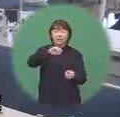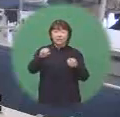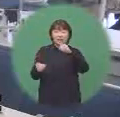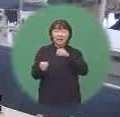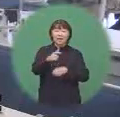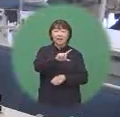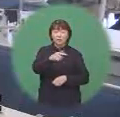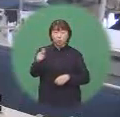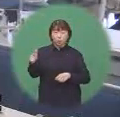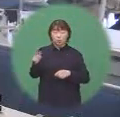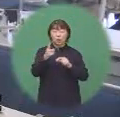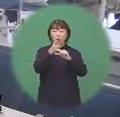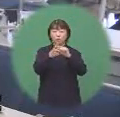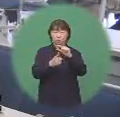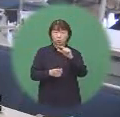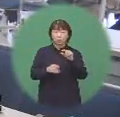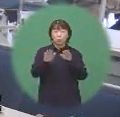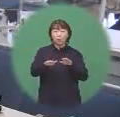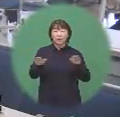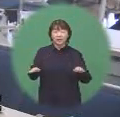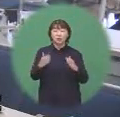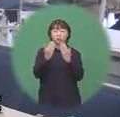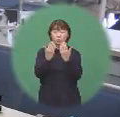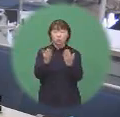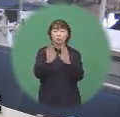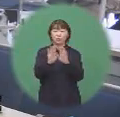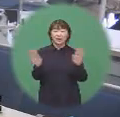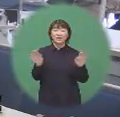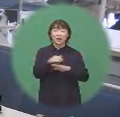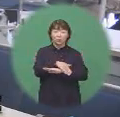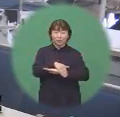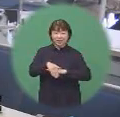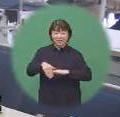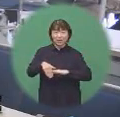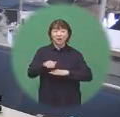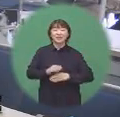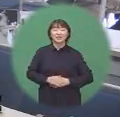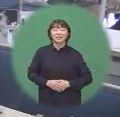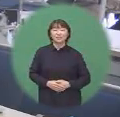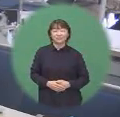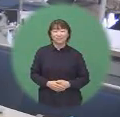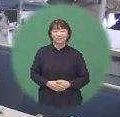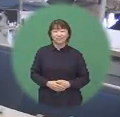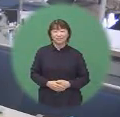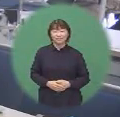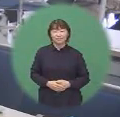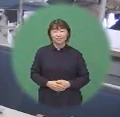中央キッズスクールの開催を予定しています。これをアプリケーション